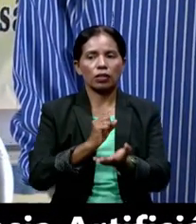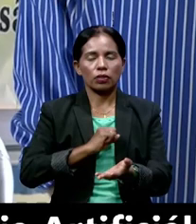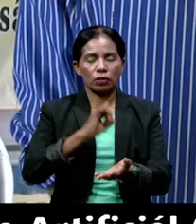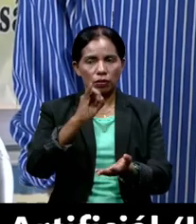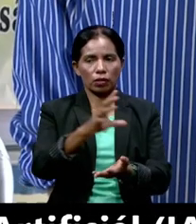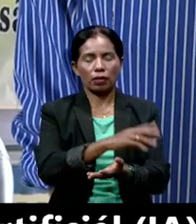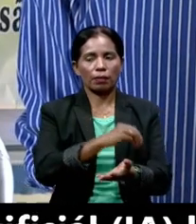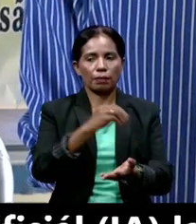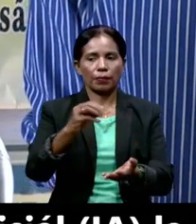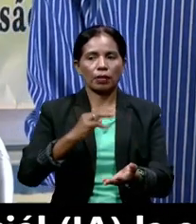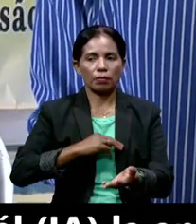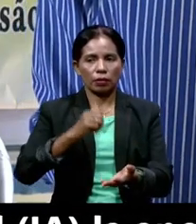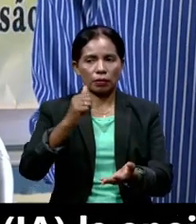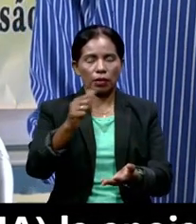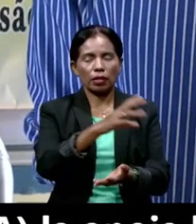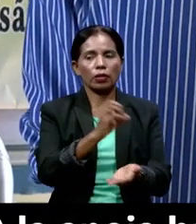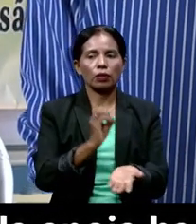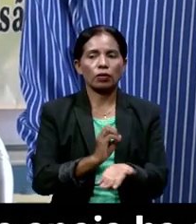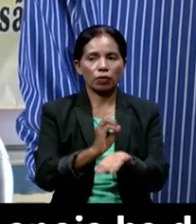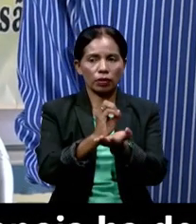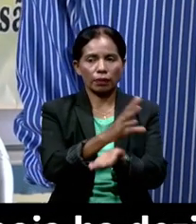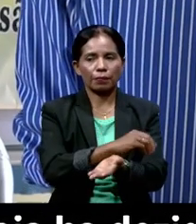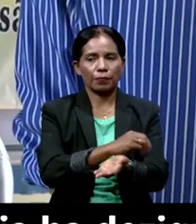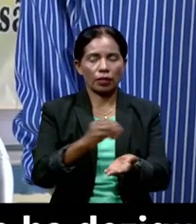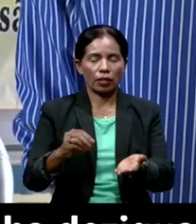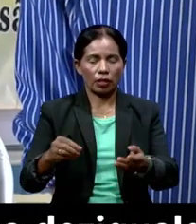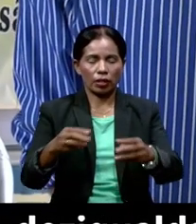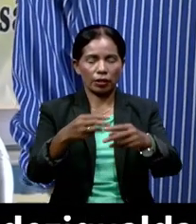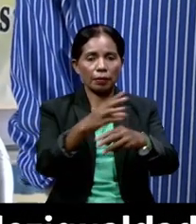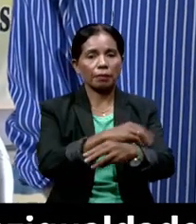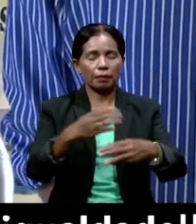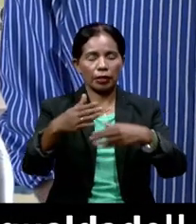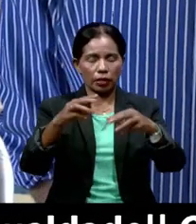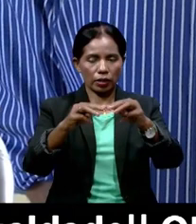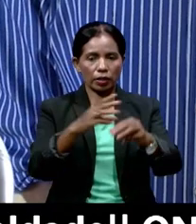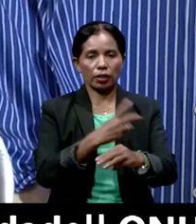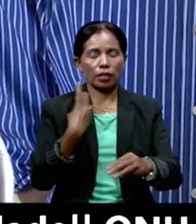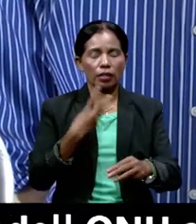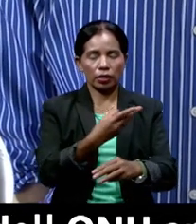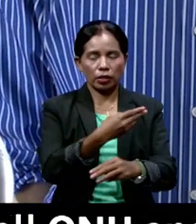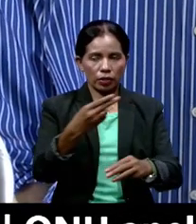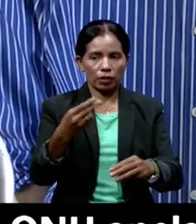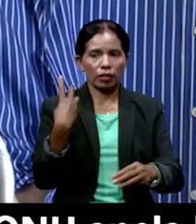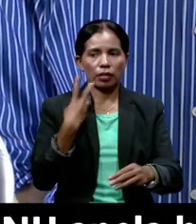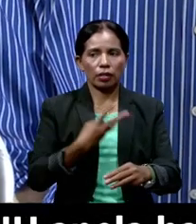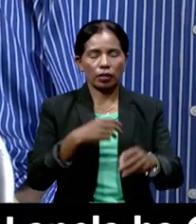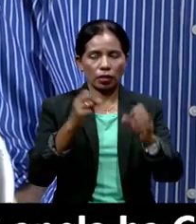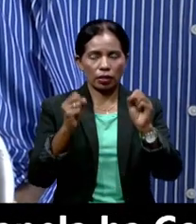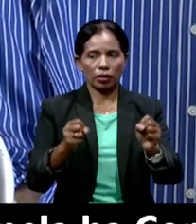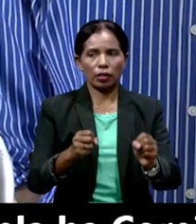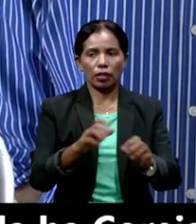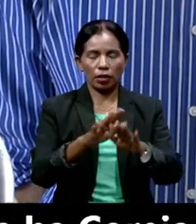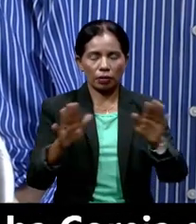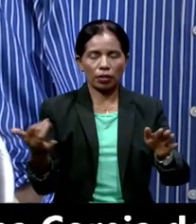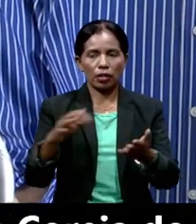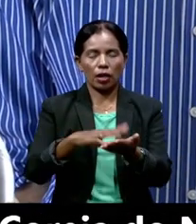Kobalima, Maliana, dan Oikusi. Jadi di 5 distrik perbatasan Indonesia ini sudah kita lakukan penjajakan untuk adik-adik mendapatkan